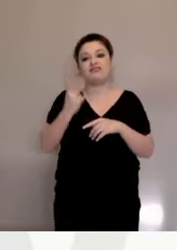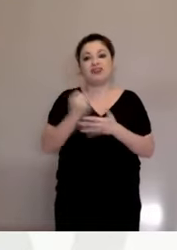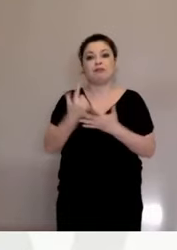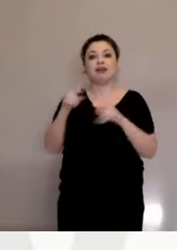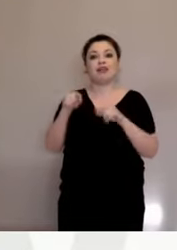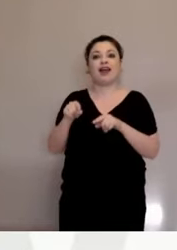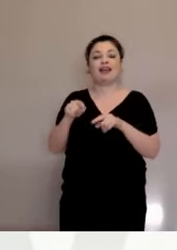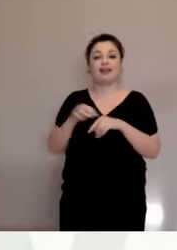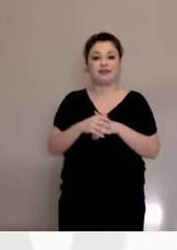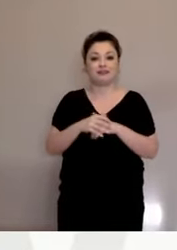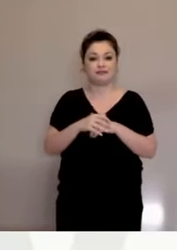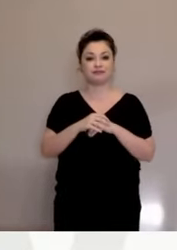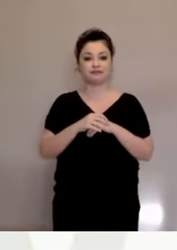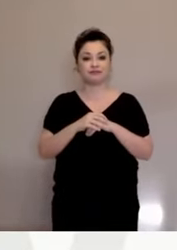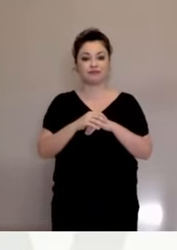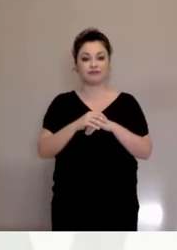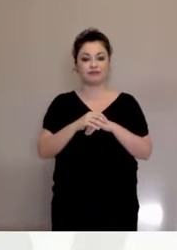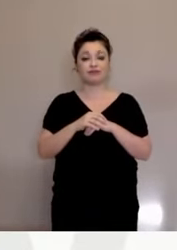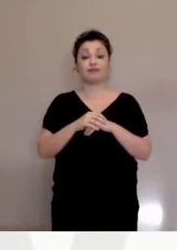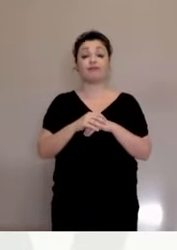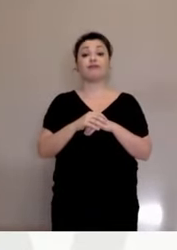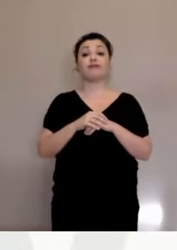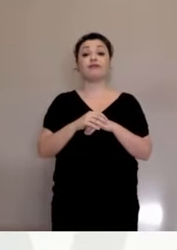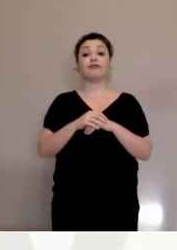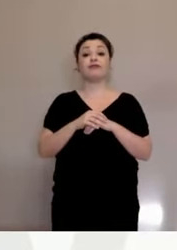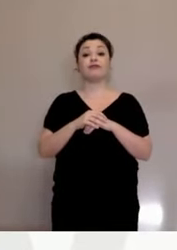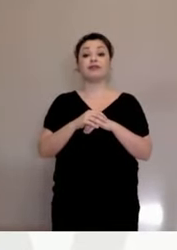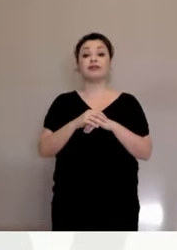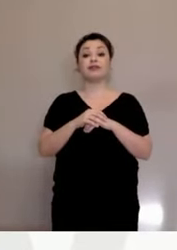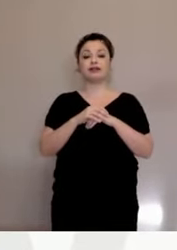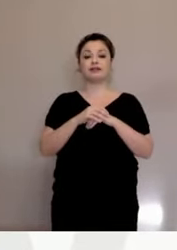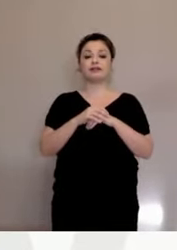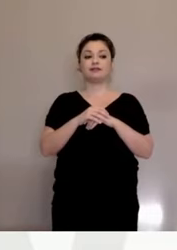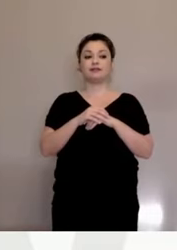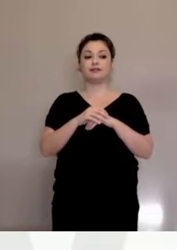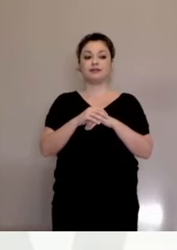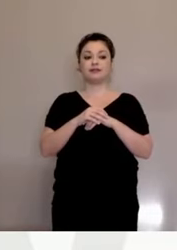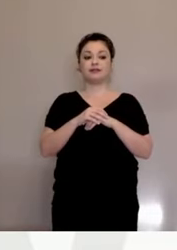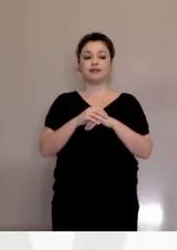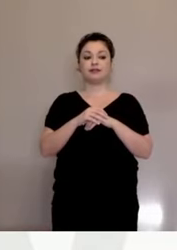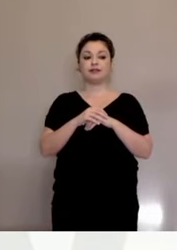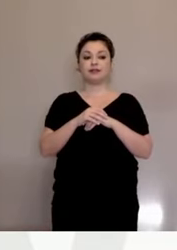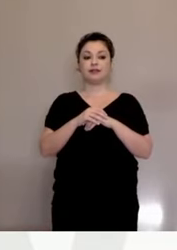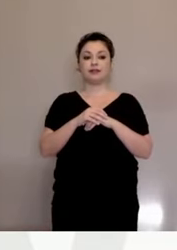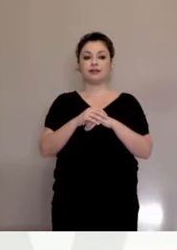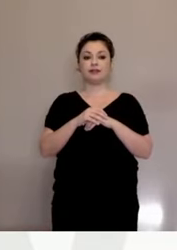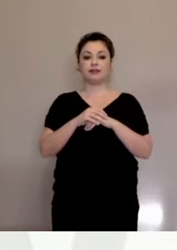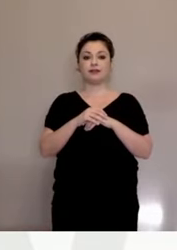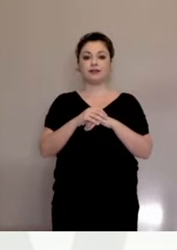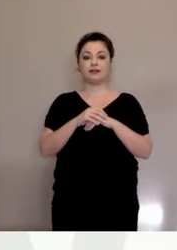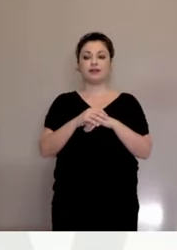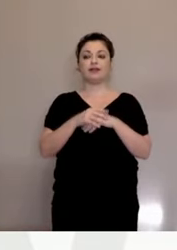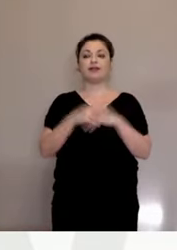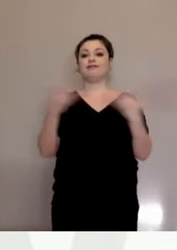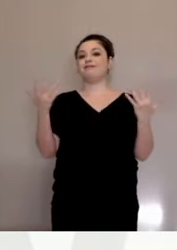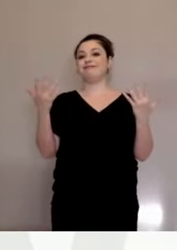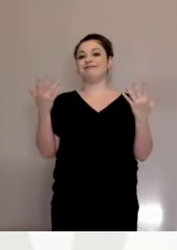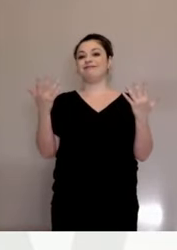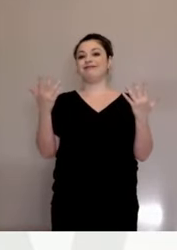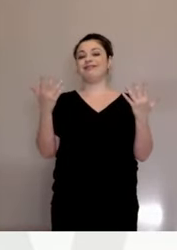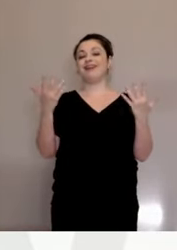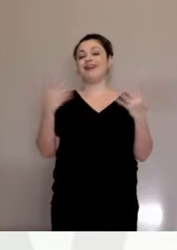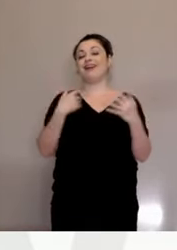E quando sappiamo già che certo la risposta non